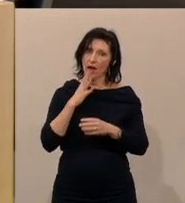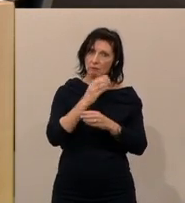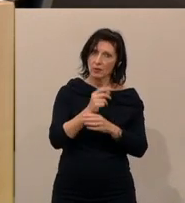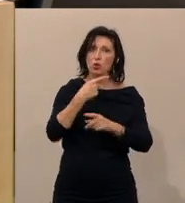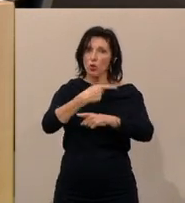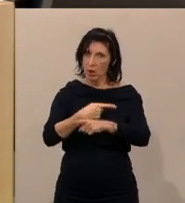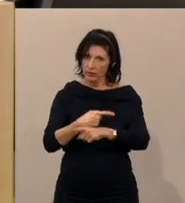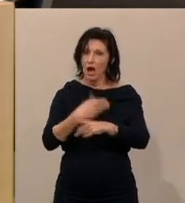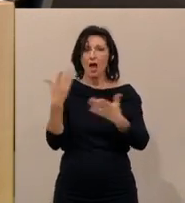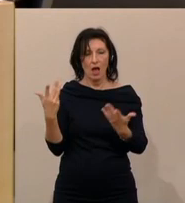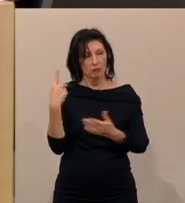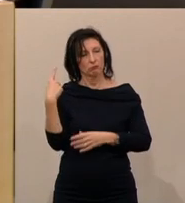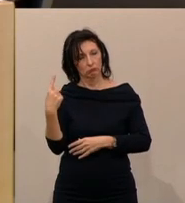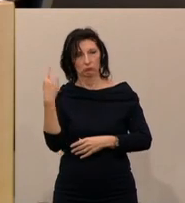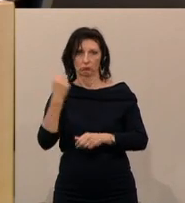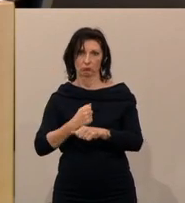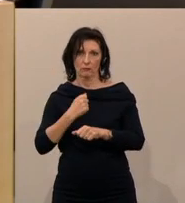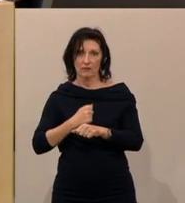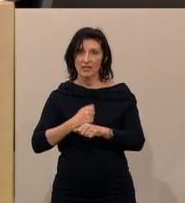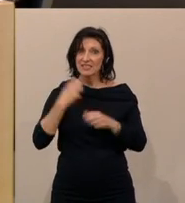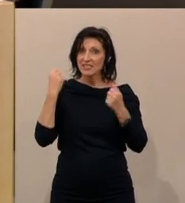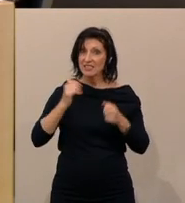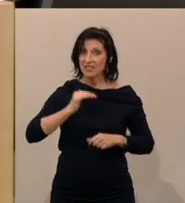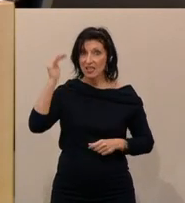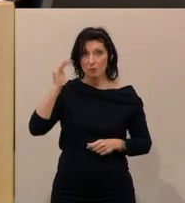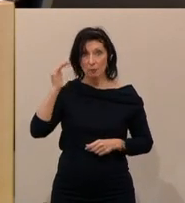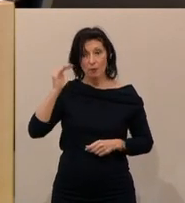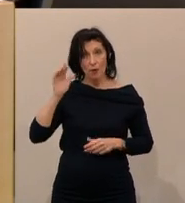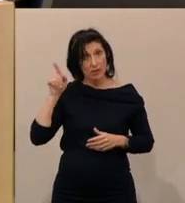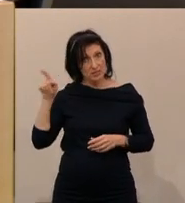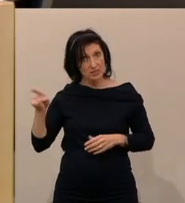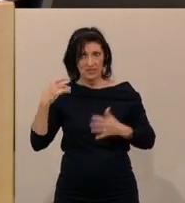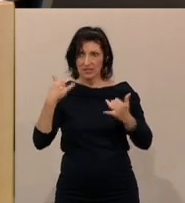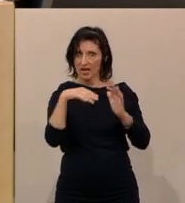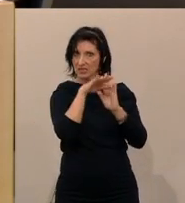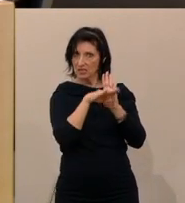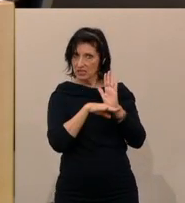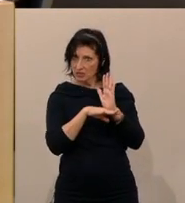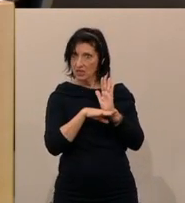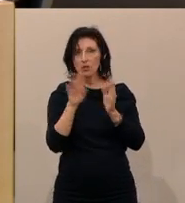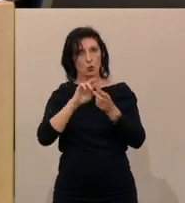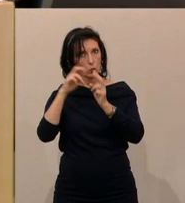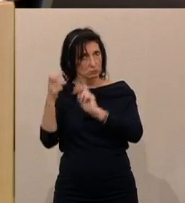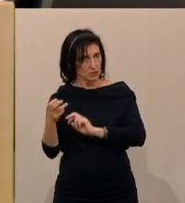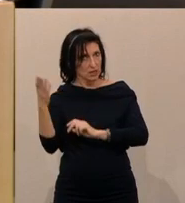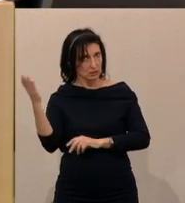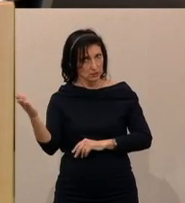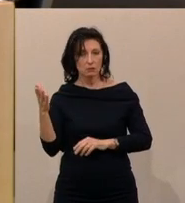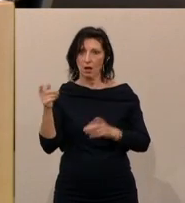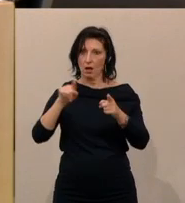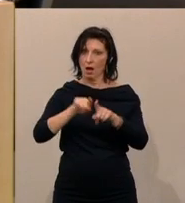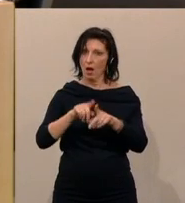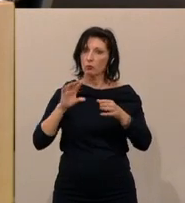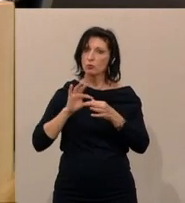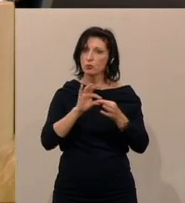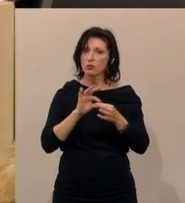zu besorgen. Die Sicherheitsbehörden nehmen ihre Aufgaben in der Vollziehung der geltenden gesetzlichen Bestimmungen wahr. Dies gilt natürlich auch